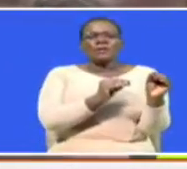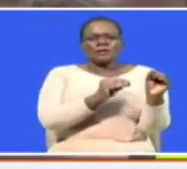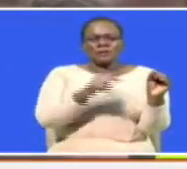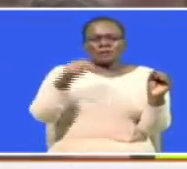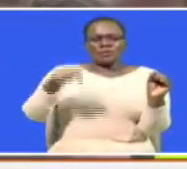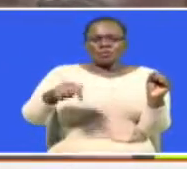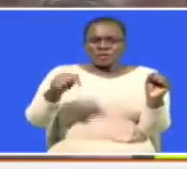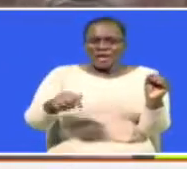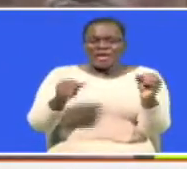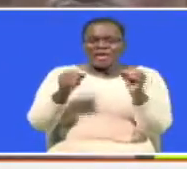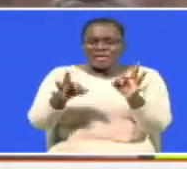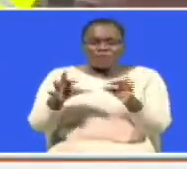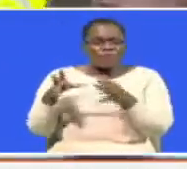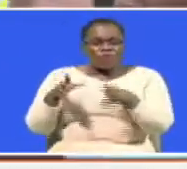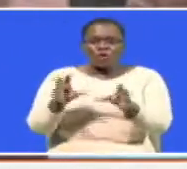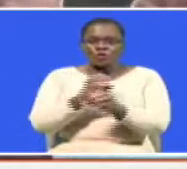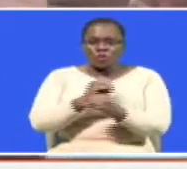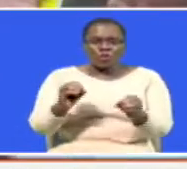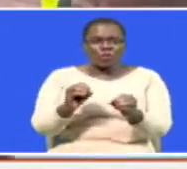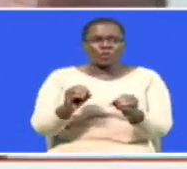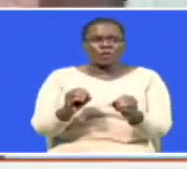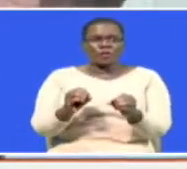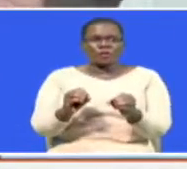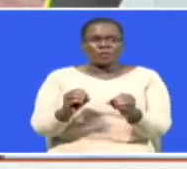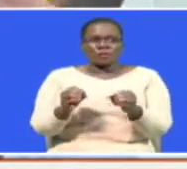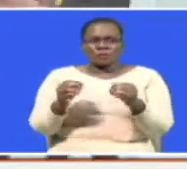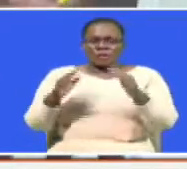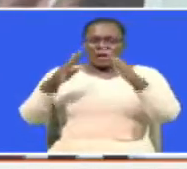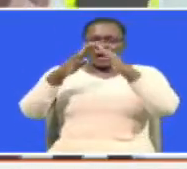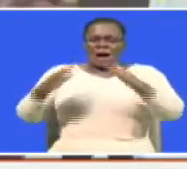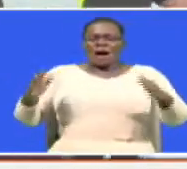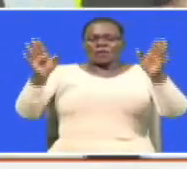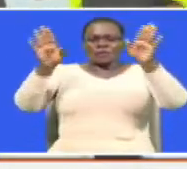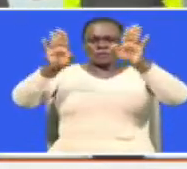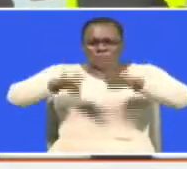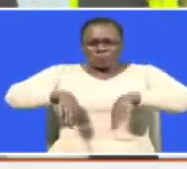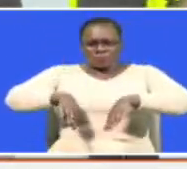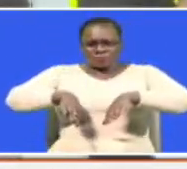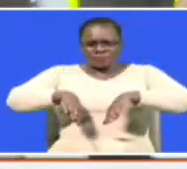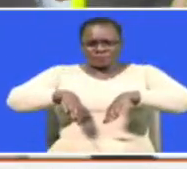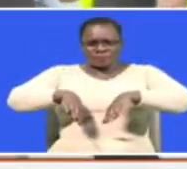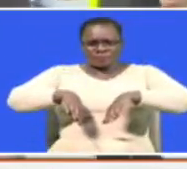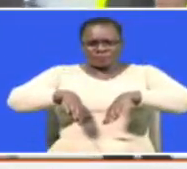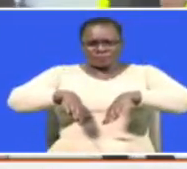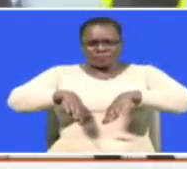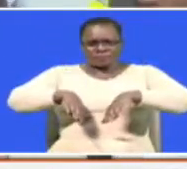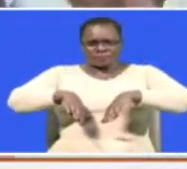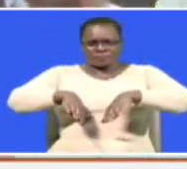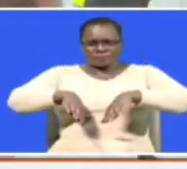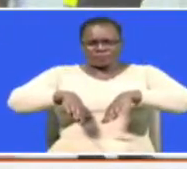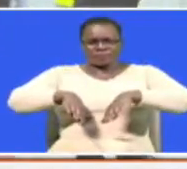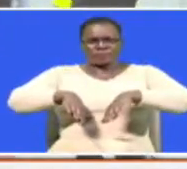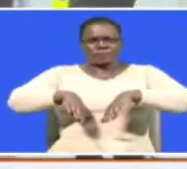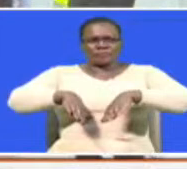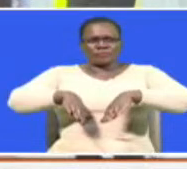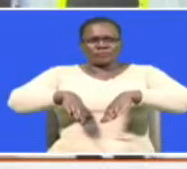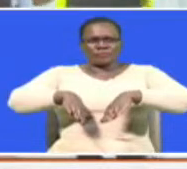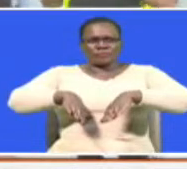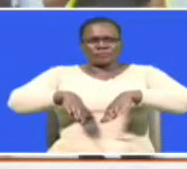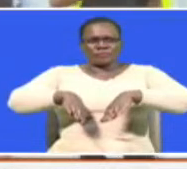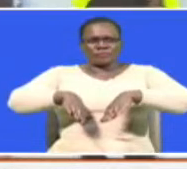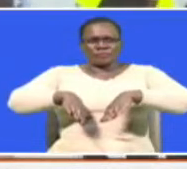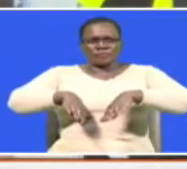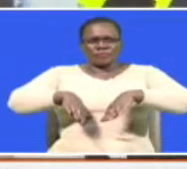Leo tungelikuwa tuja kutoa maiti hapa. Vile mbaba mnaona nyumba ghorofa tatu, mbaba ilibomoka hapa kwa soko. Na alhamdulillah hakuna mtu